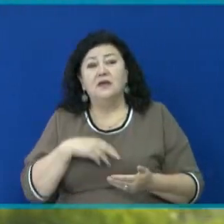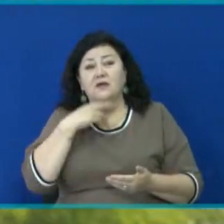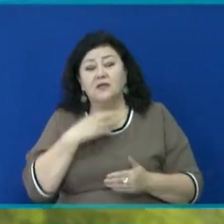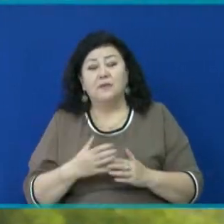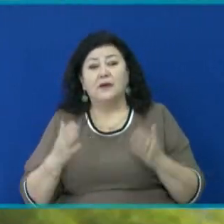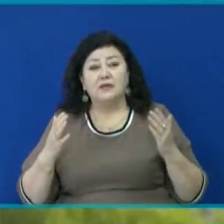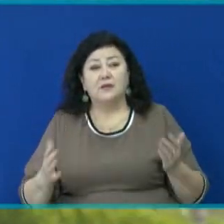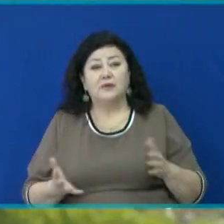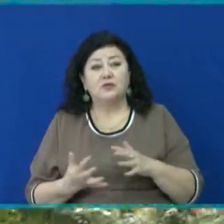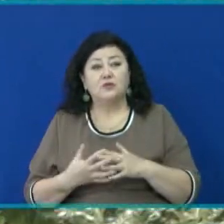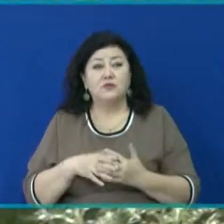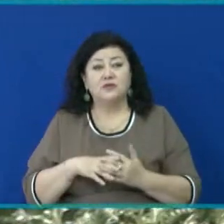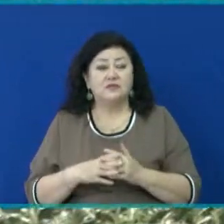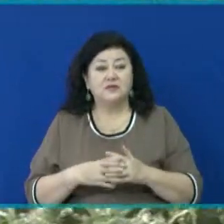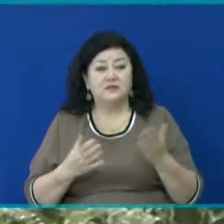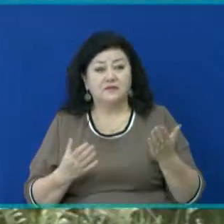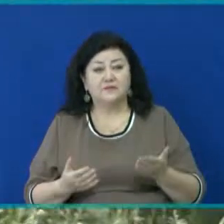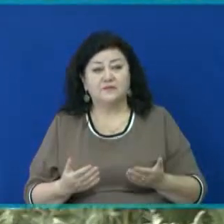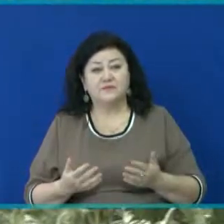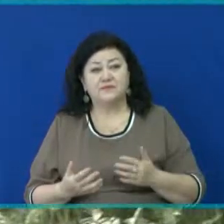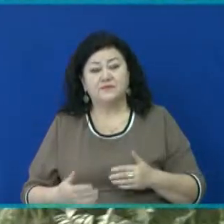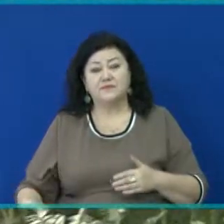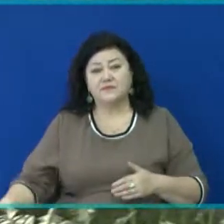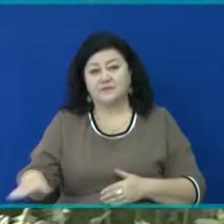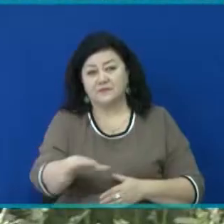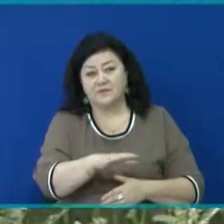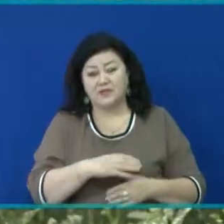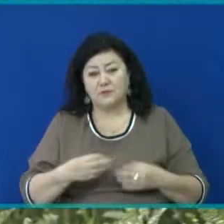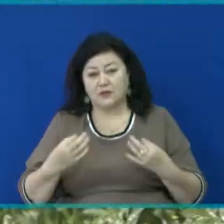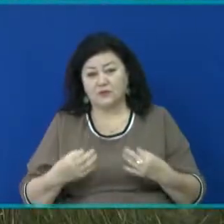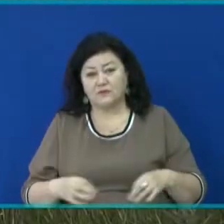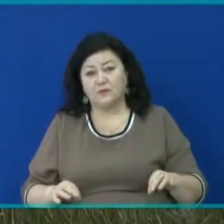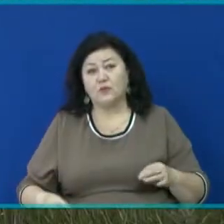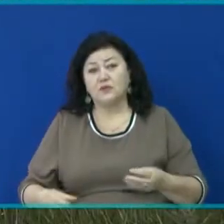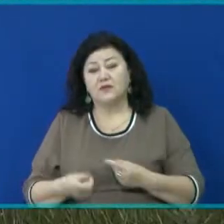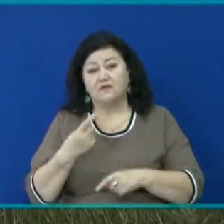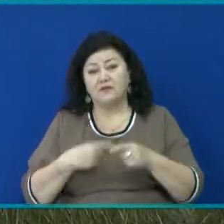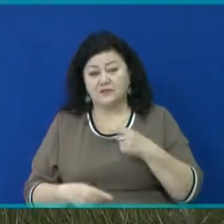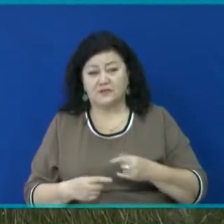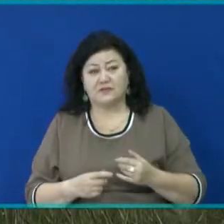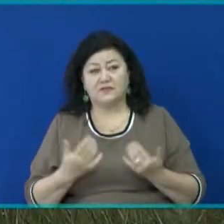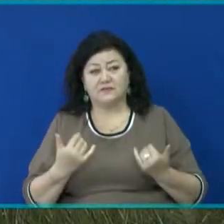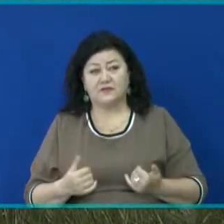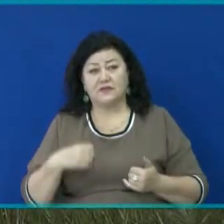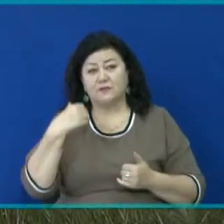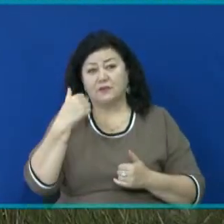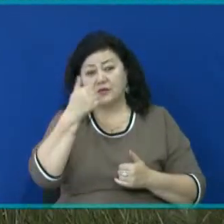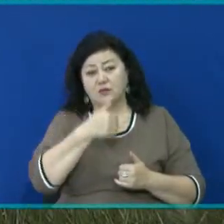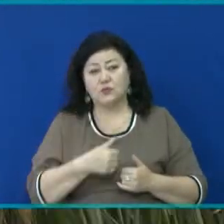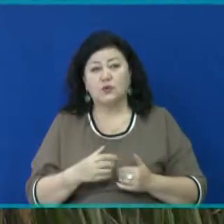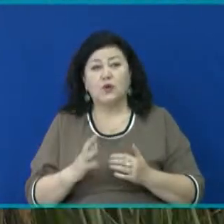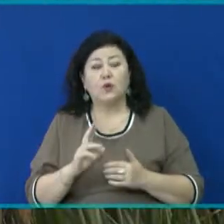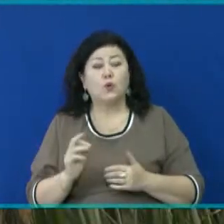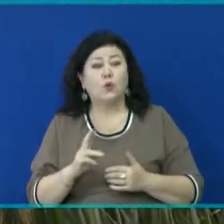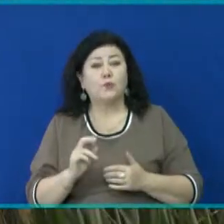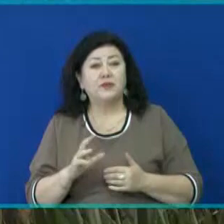Мемлекет басшысының тапсырмасы бойынша игерілмеген жерлерді қайтару жұмыстары да жүріп жатыр. Биыл Көкпекті ауданына қарасты ауыл аймақтарда